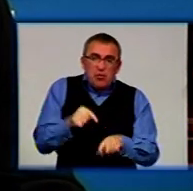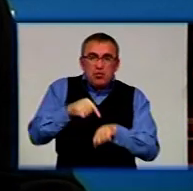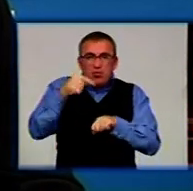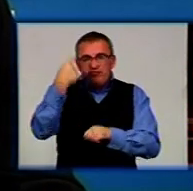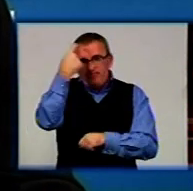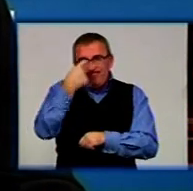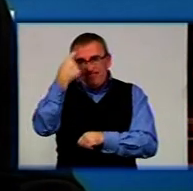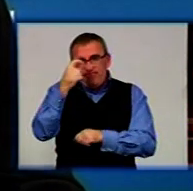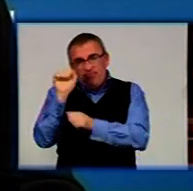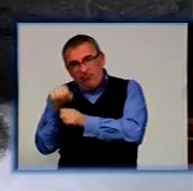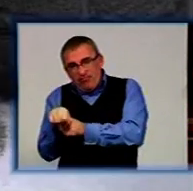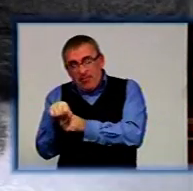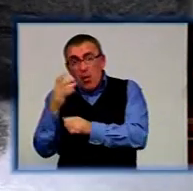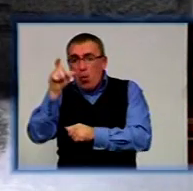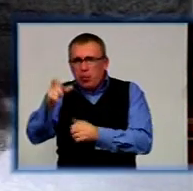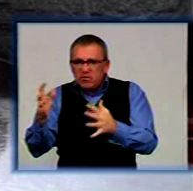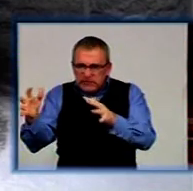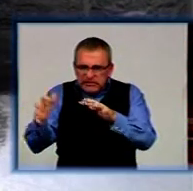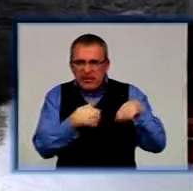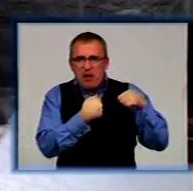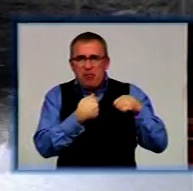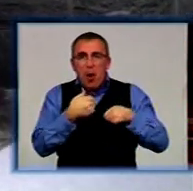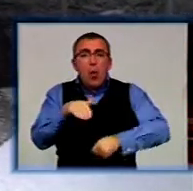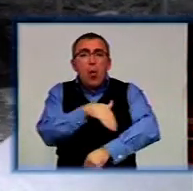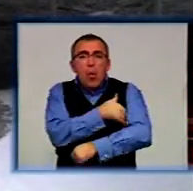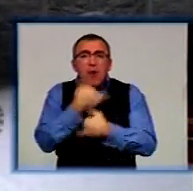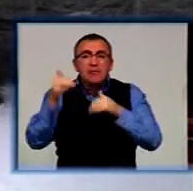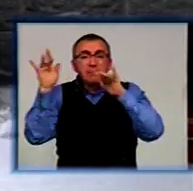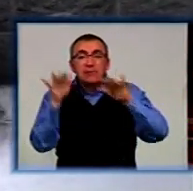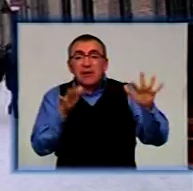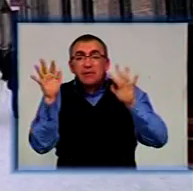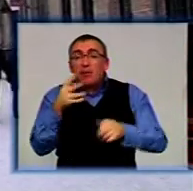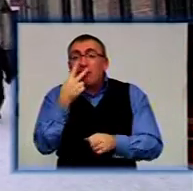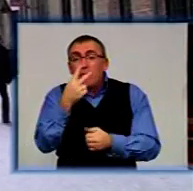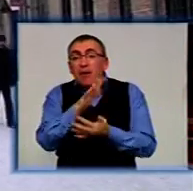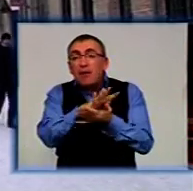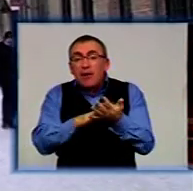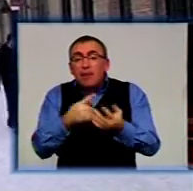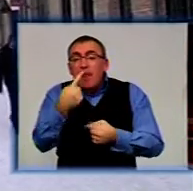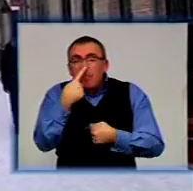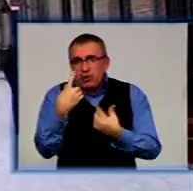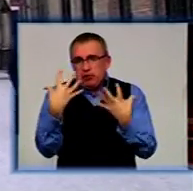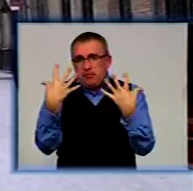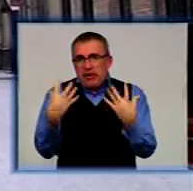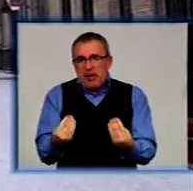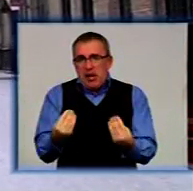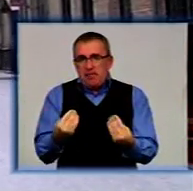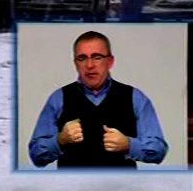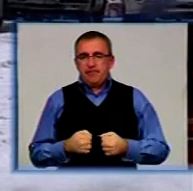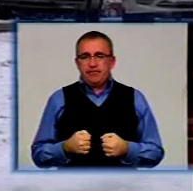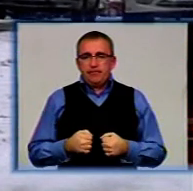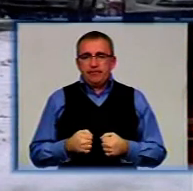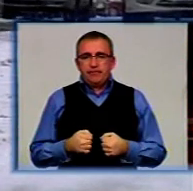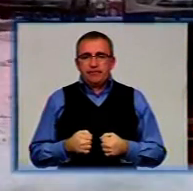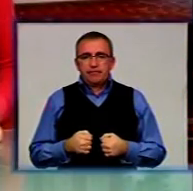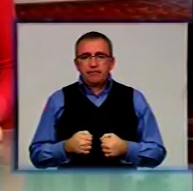алкогольного сп'яніння, то таких людей забирали. Як справляться комунальники з цьогорічними снігопадами, буде видно вже найближчими днями. Яна Семенюк, Іван Фоміченко, «День